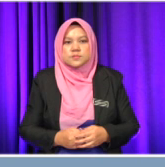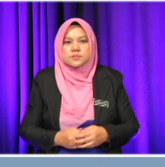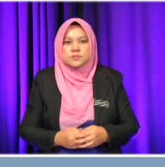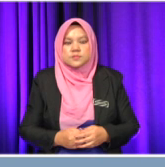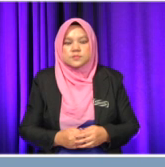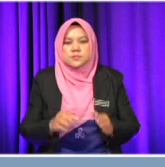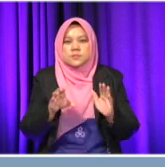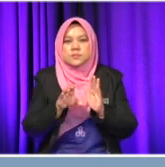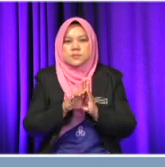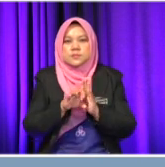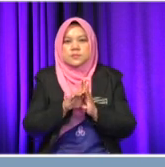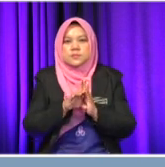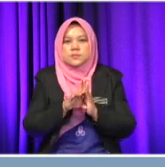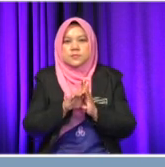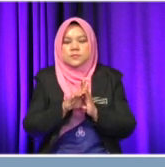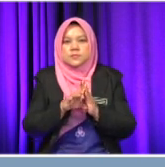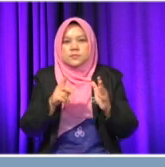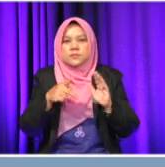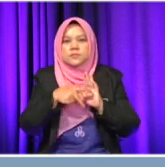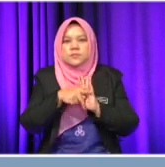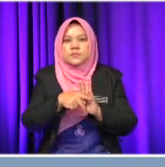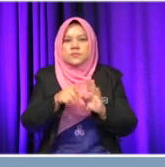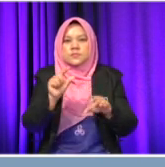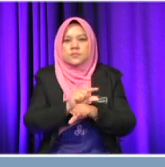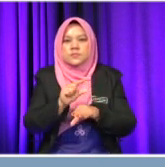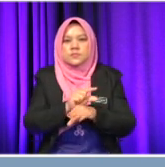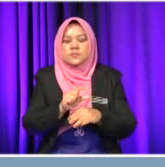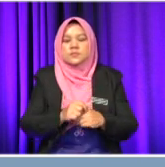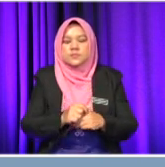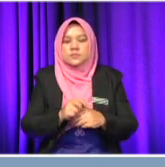contoh Oke contoh promosi menggunakan maltimedia